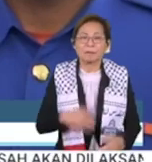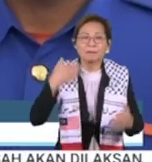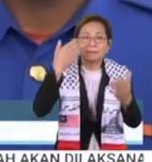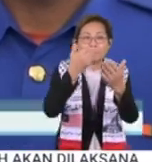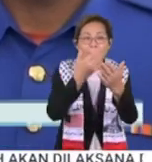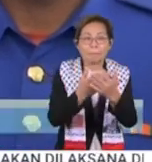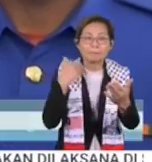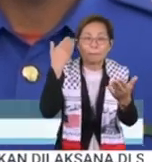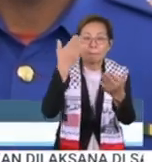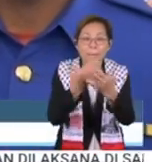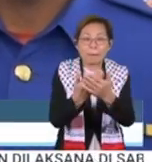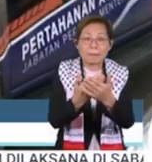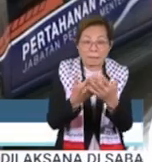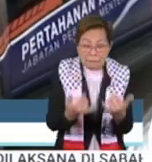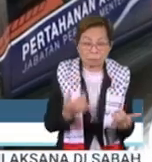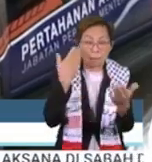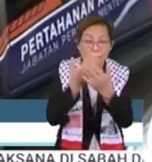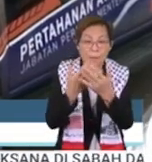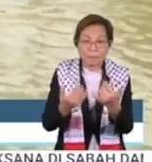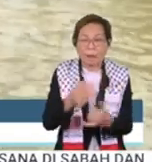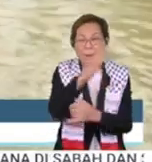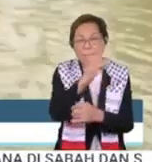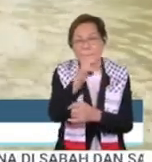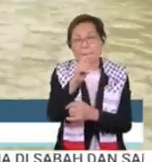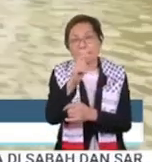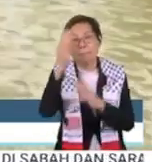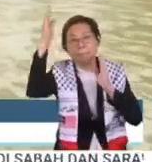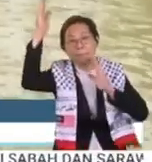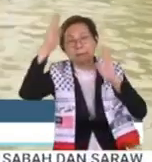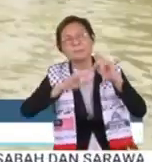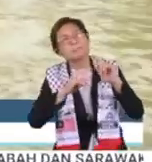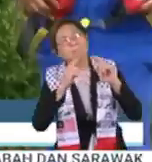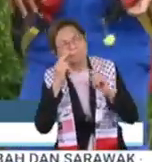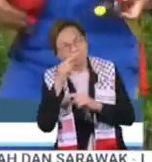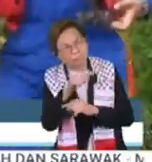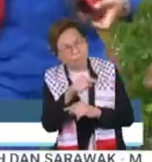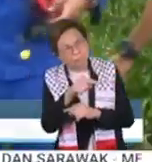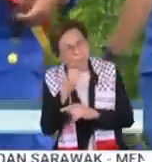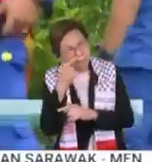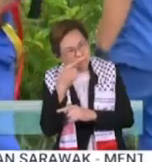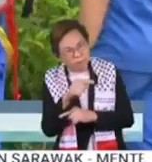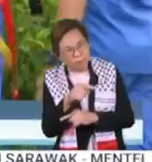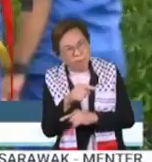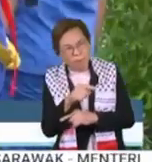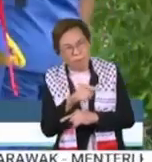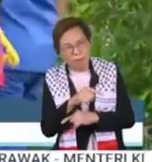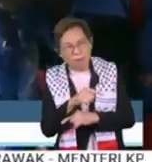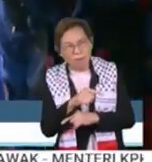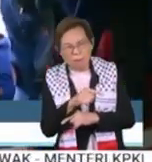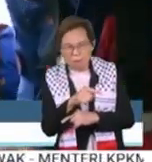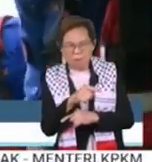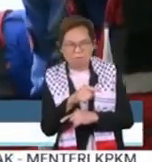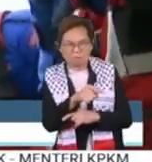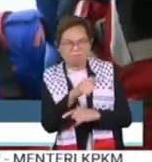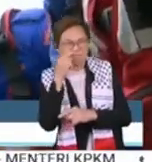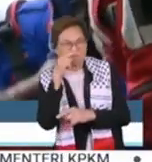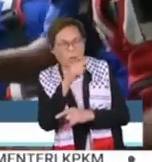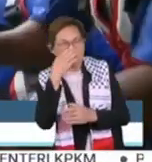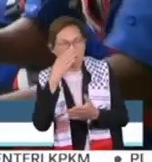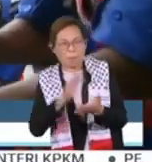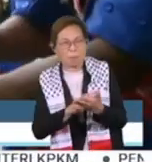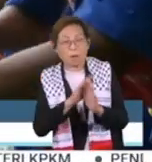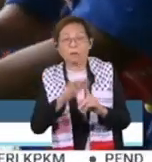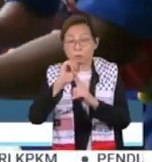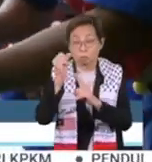Setakat ini, Met Malaysia tidak melihat perkara itu sebagai sesuatu yang lebih buruklah. Cuma dia